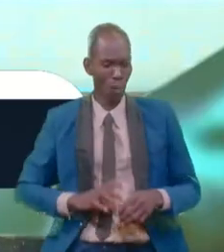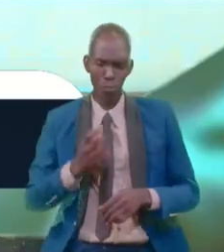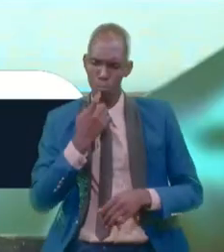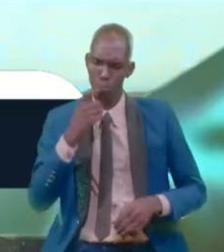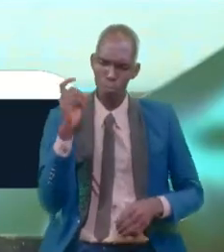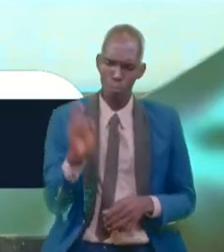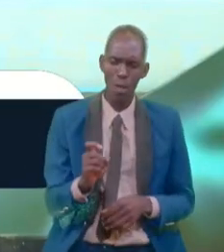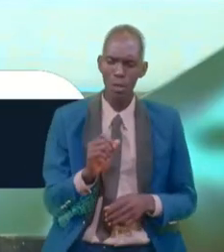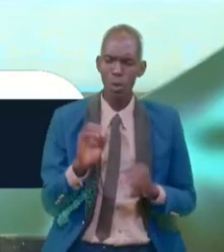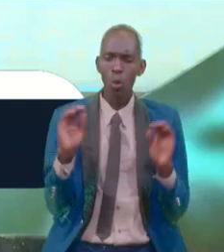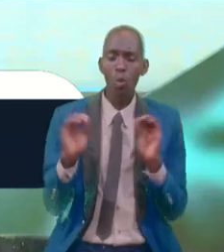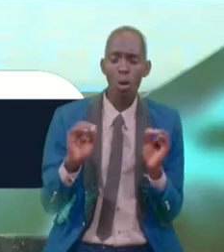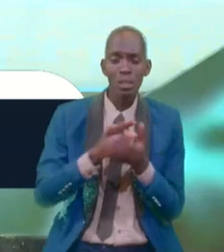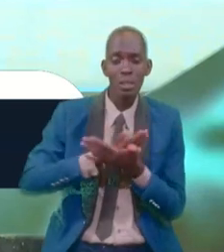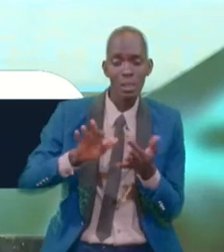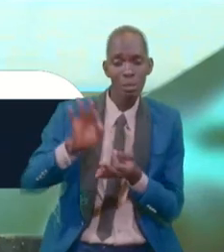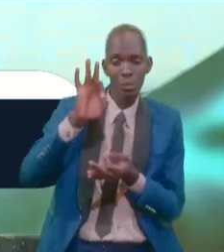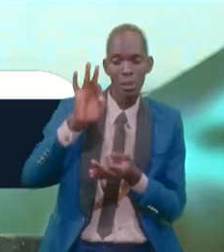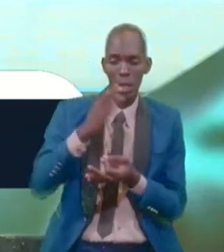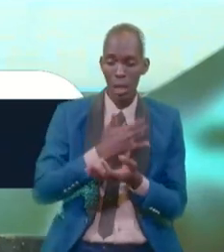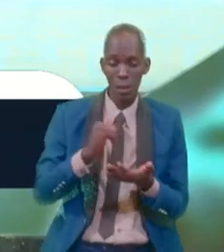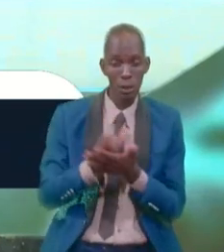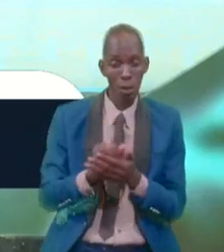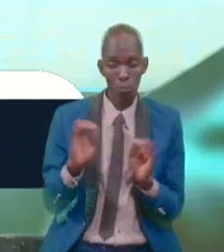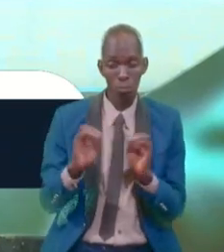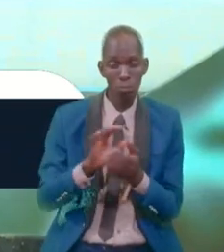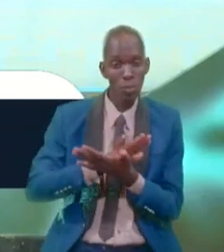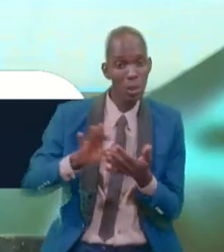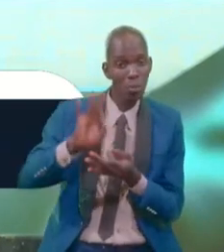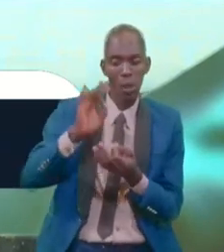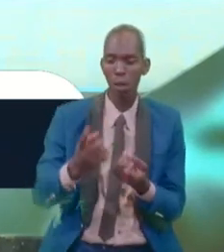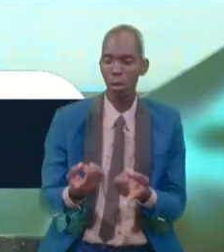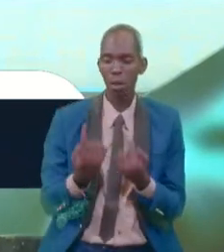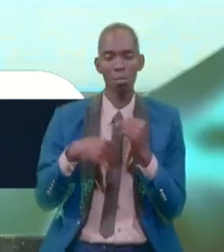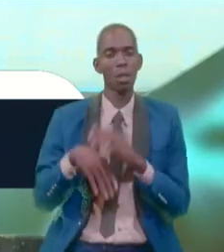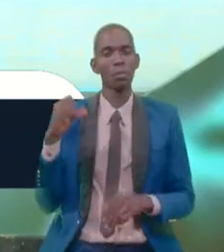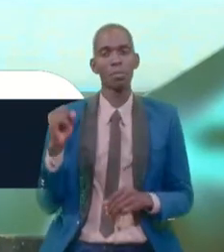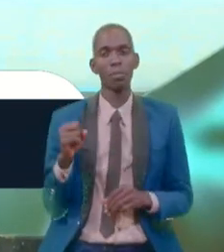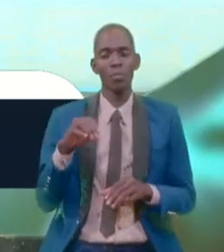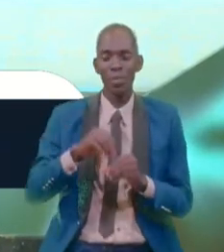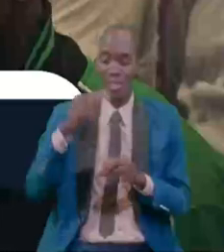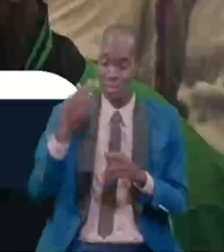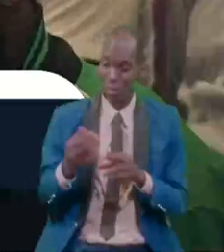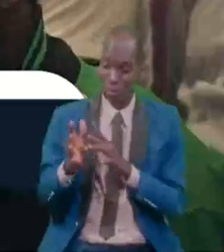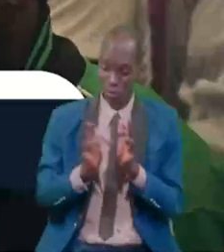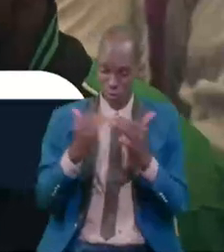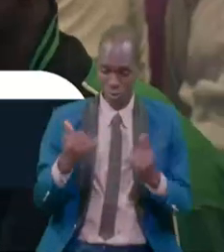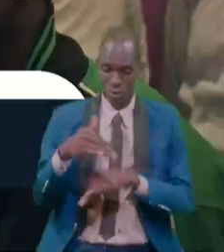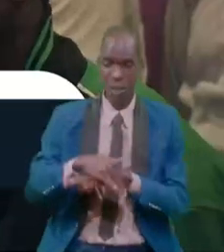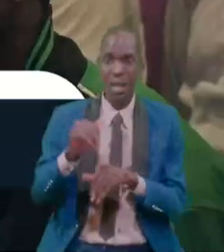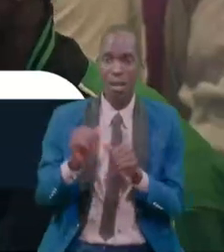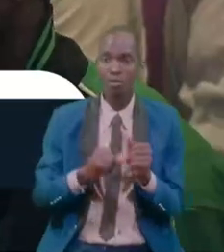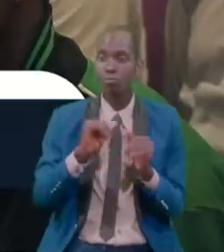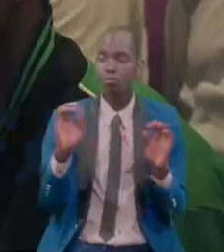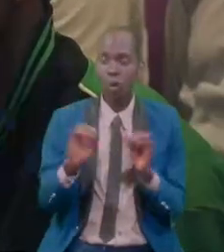puissance aux esprits impurs et ils sortent. Ils doivent sortir. Au nom de Jésus ce soir, ils doivent sortir.